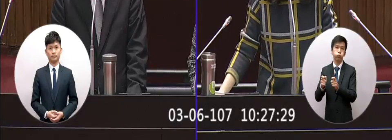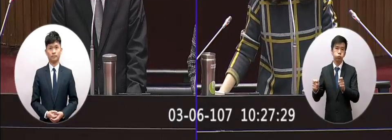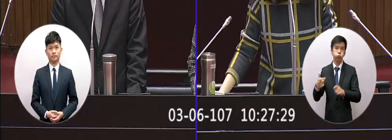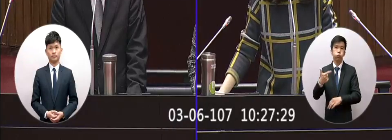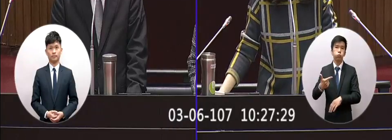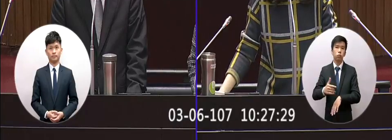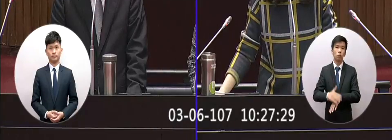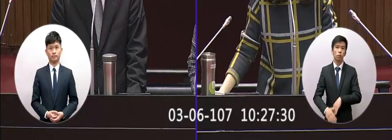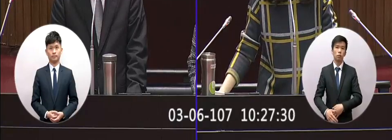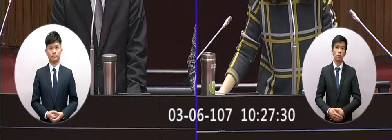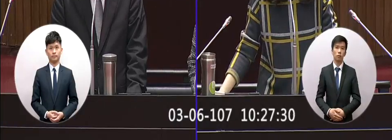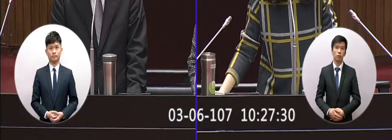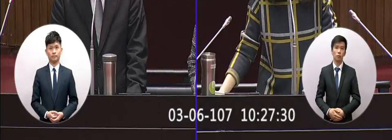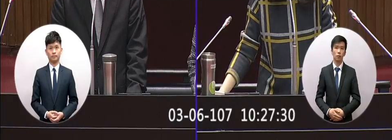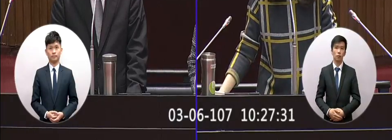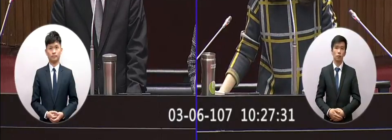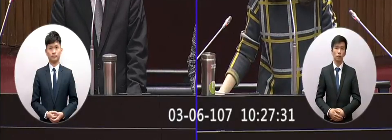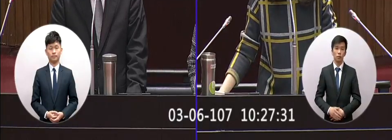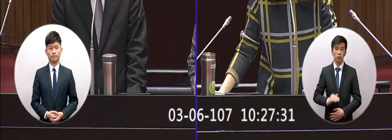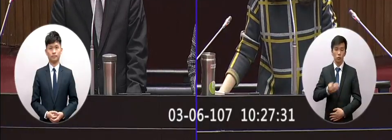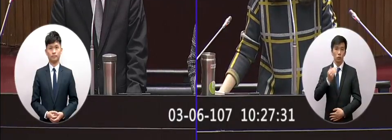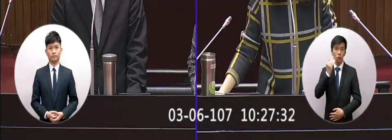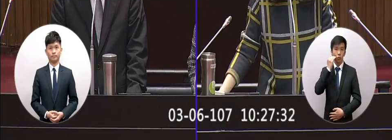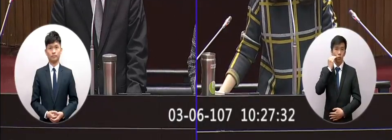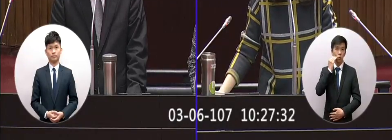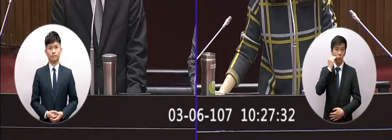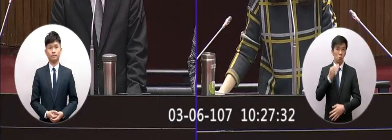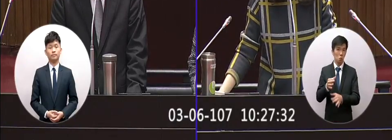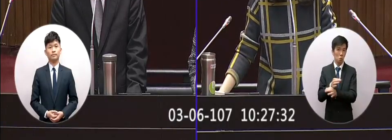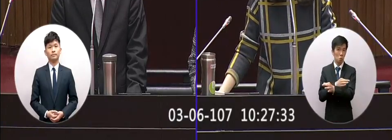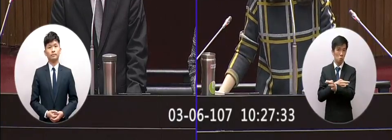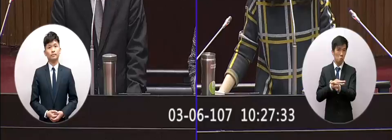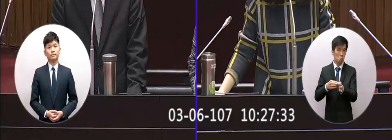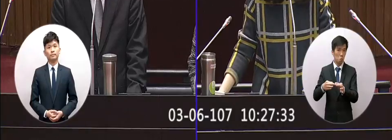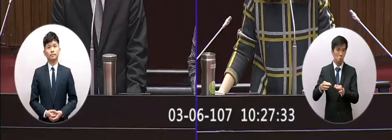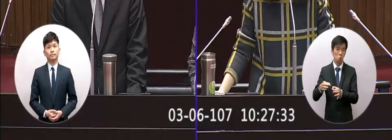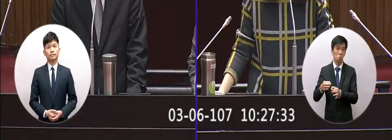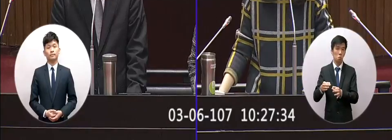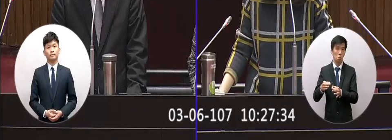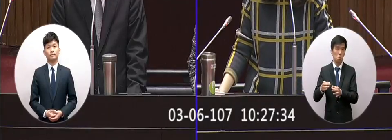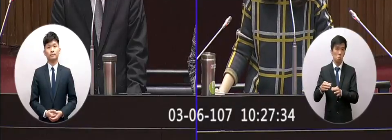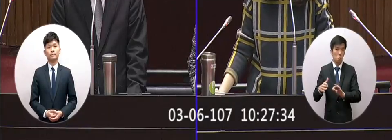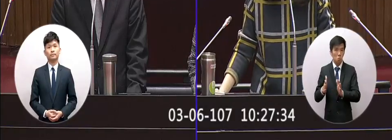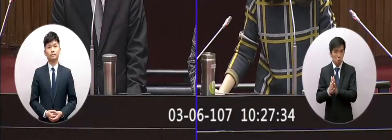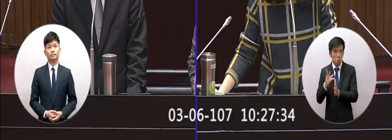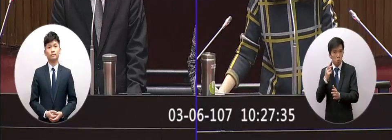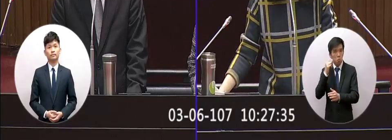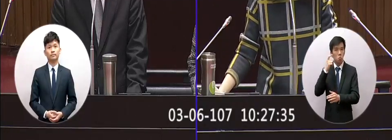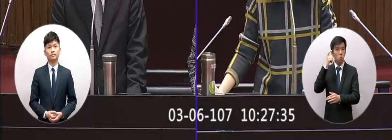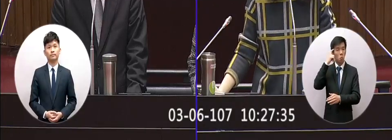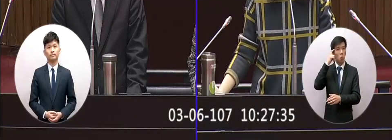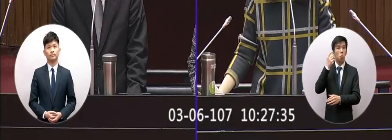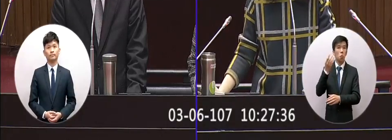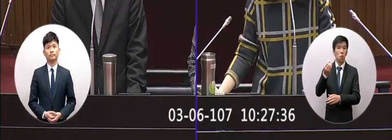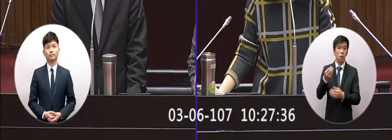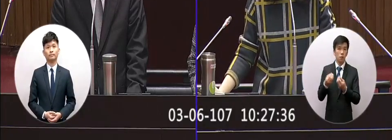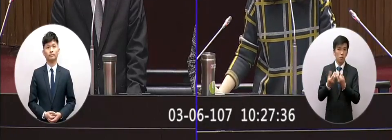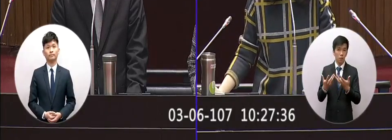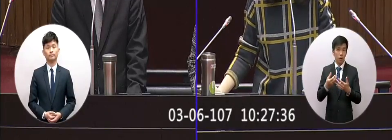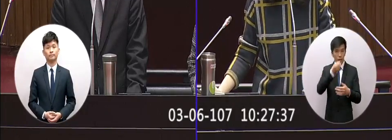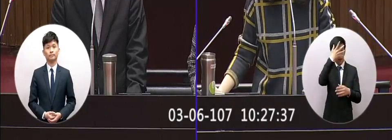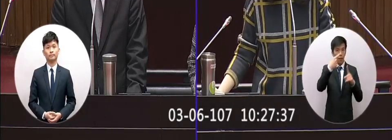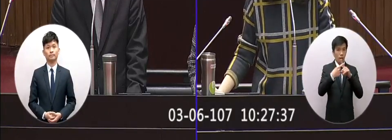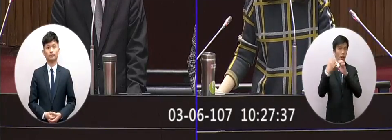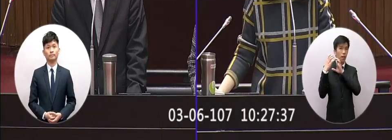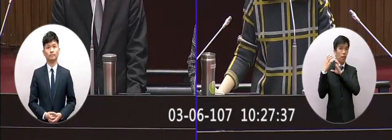法在这个开源上面让年轻人能够立即看得到，那我们就要来想看看怎么样来减轻年轻人的